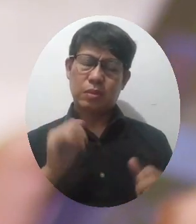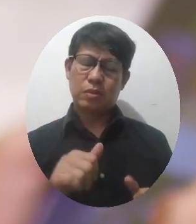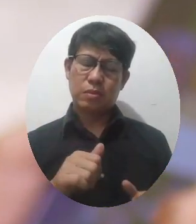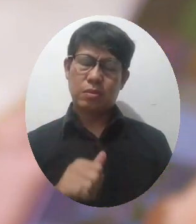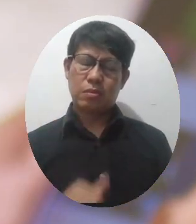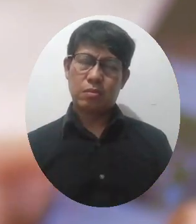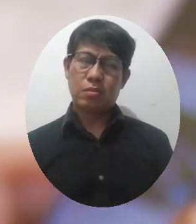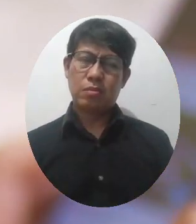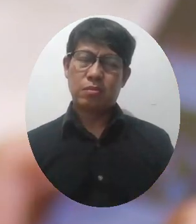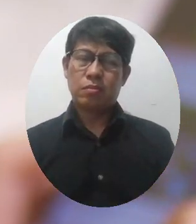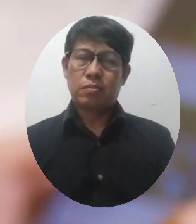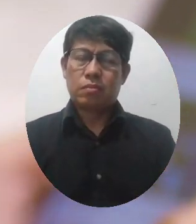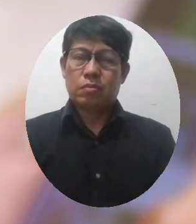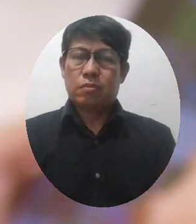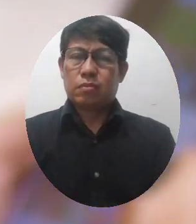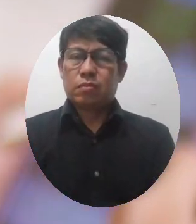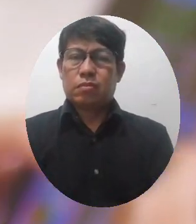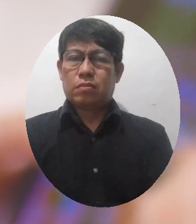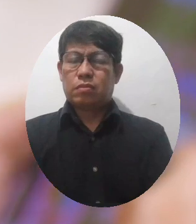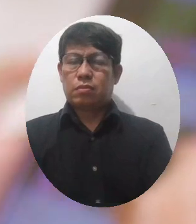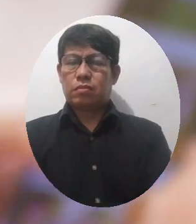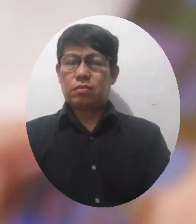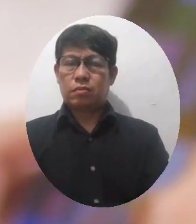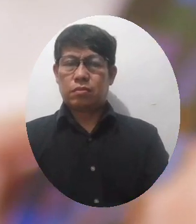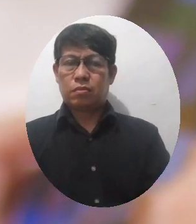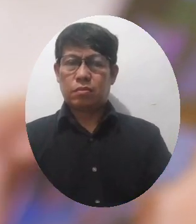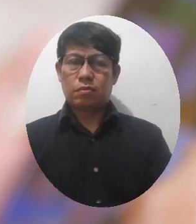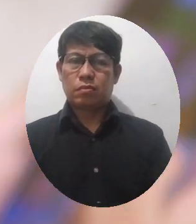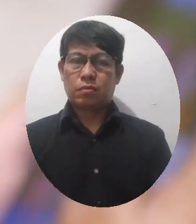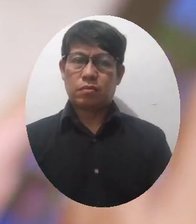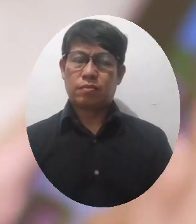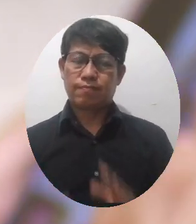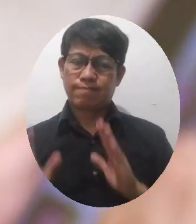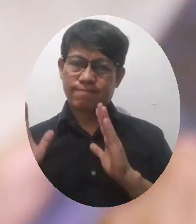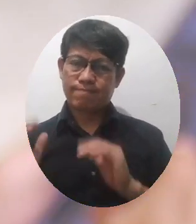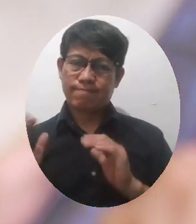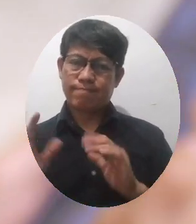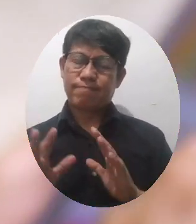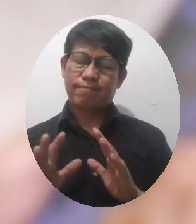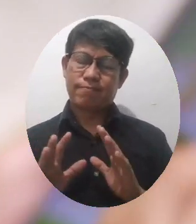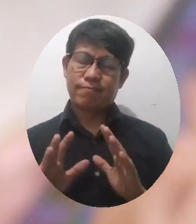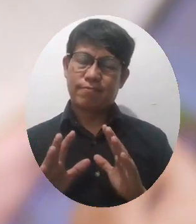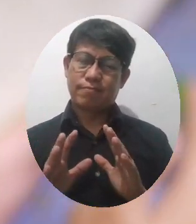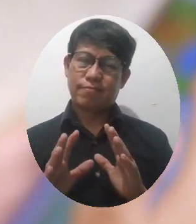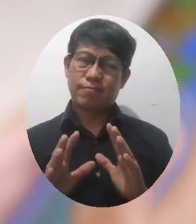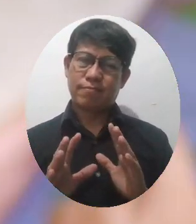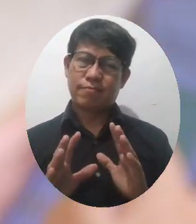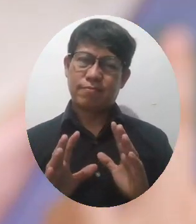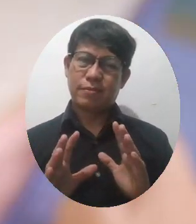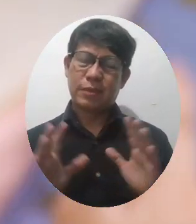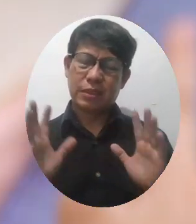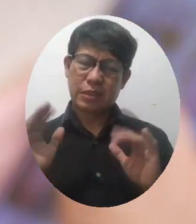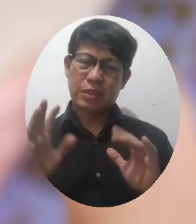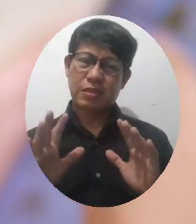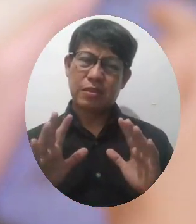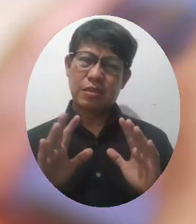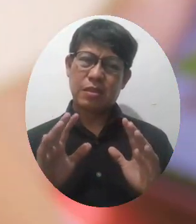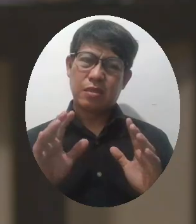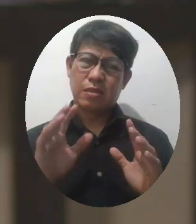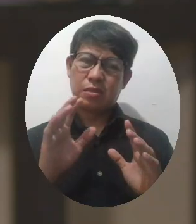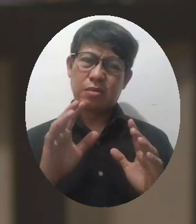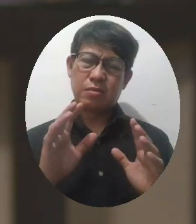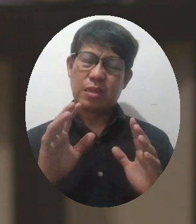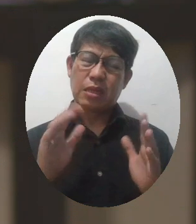kami. Yung iniisip ko na lang po na darating yung panahon na magiging normal din siya. Yun po kasi yung iniisip ko